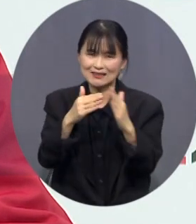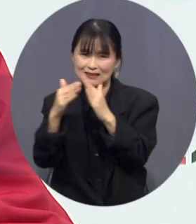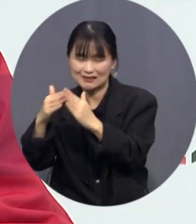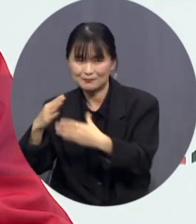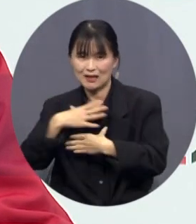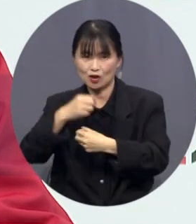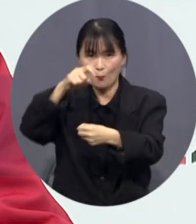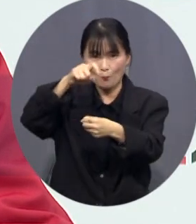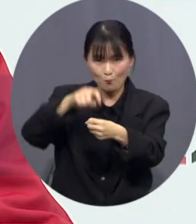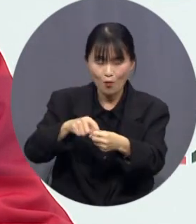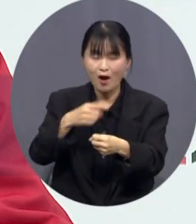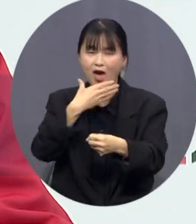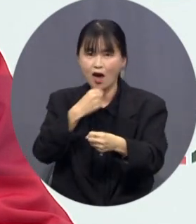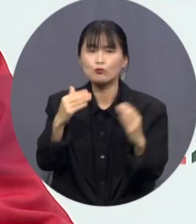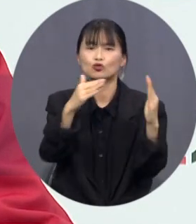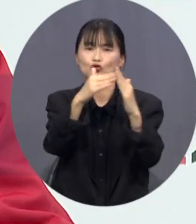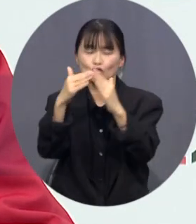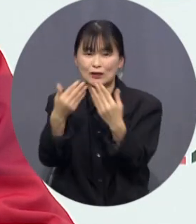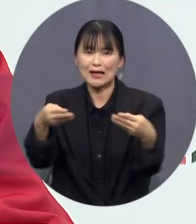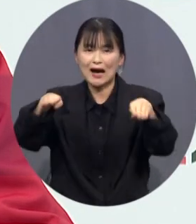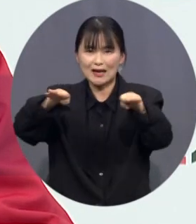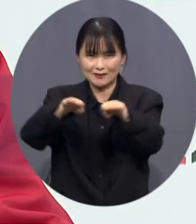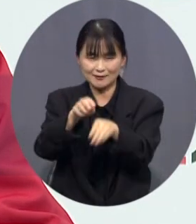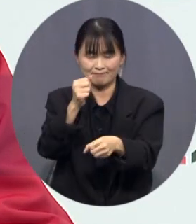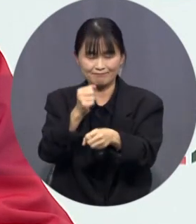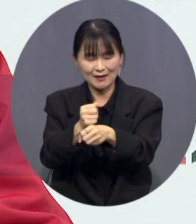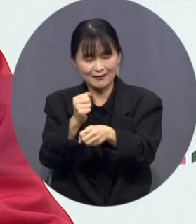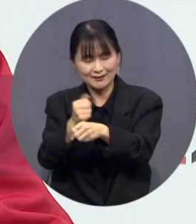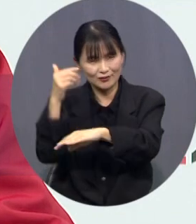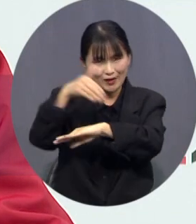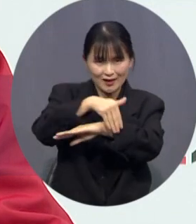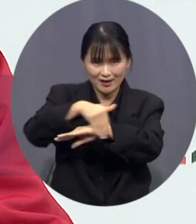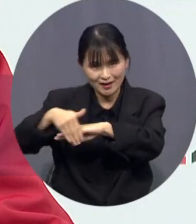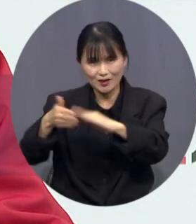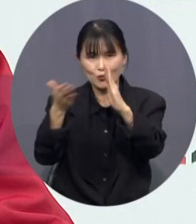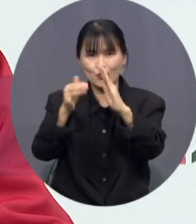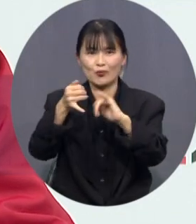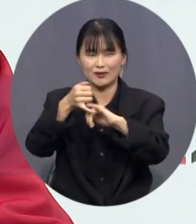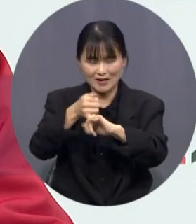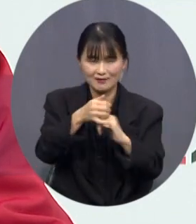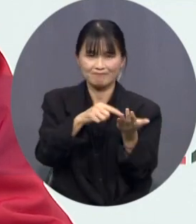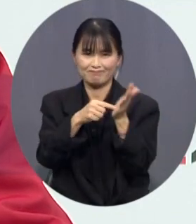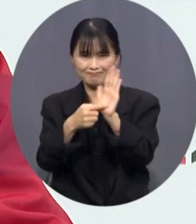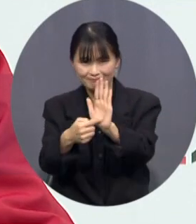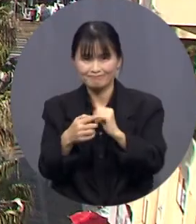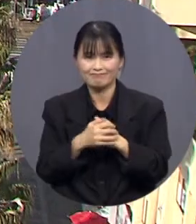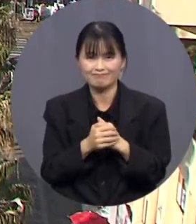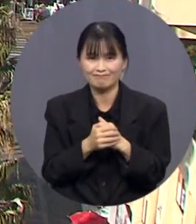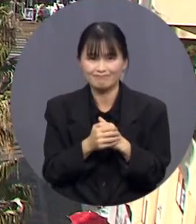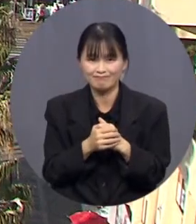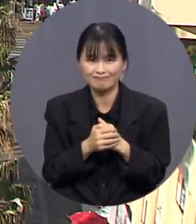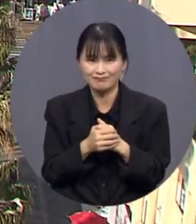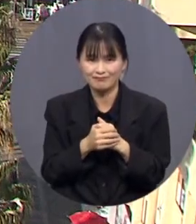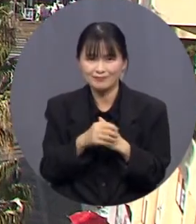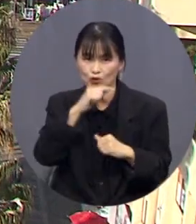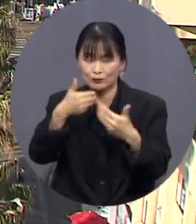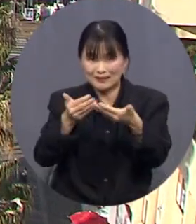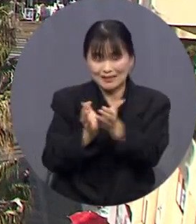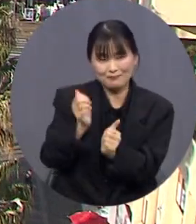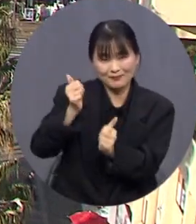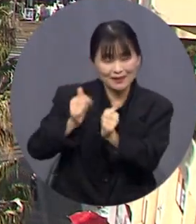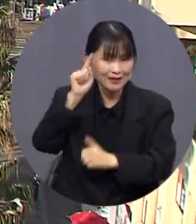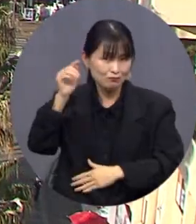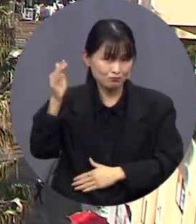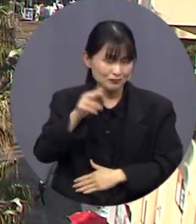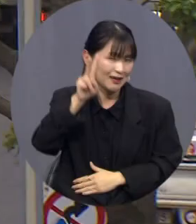위한 청년 행복 주택 단지를 조성을 하는게 공 된 주요 공약이고 국 는